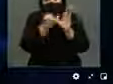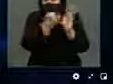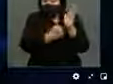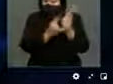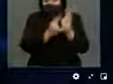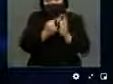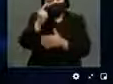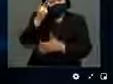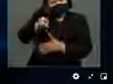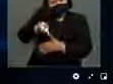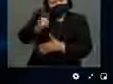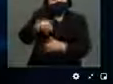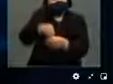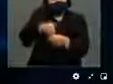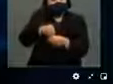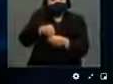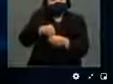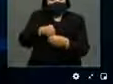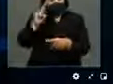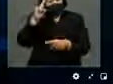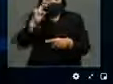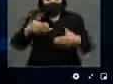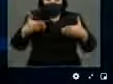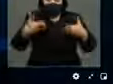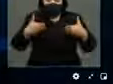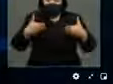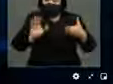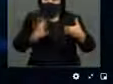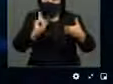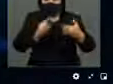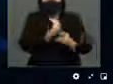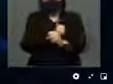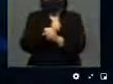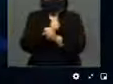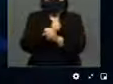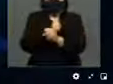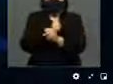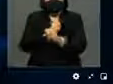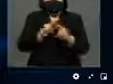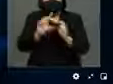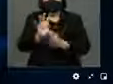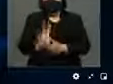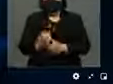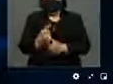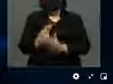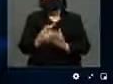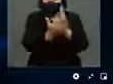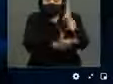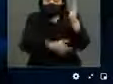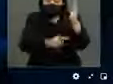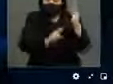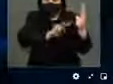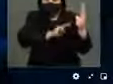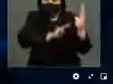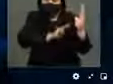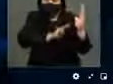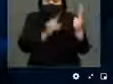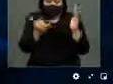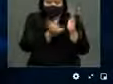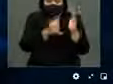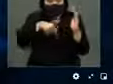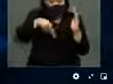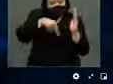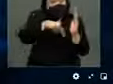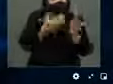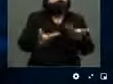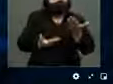ะเบาใจได้แต่วางใจไม่ได้แต่72คนเนี่ยติดชายแดนซึ่งก็เข้ามาใหม่ๆซึ่งอันนี้ต้องขอขอบคุณทางสปม.